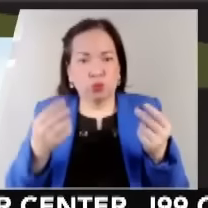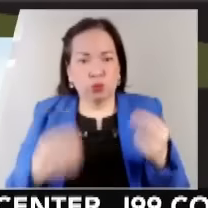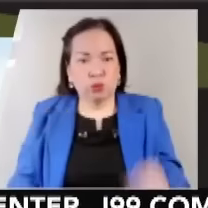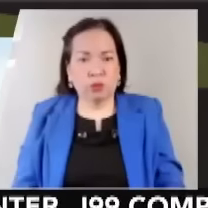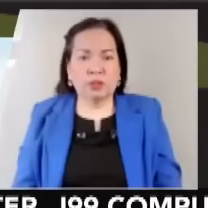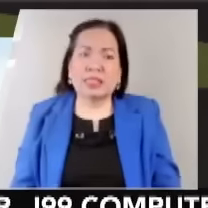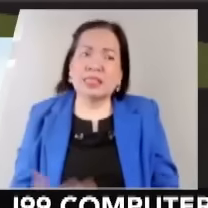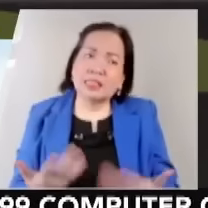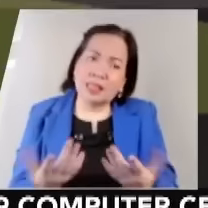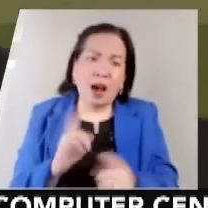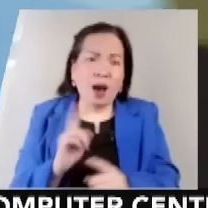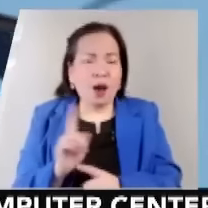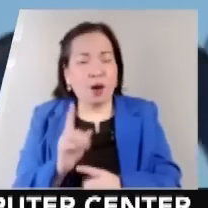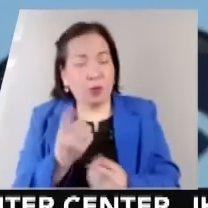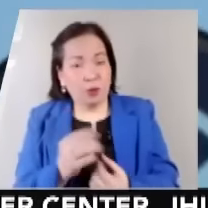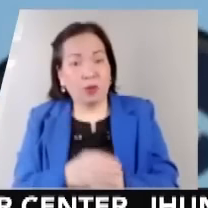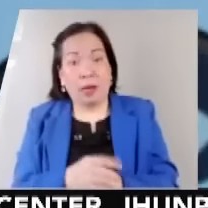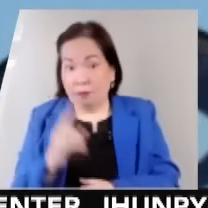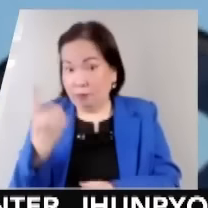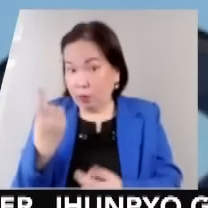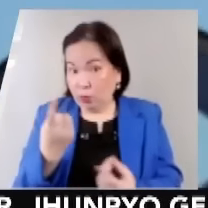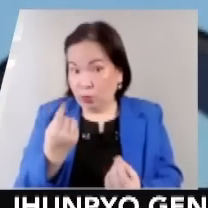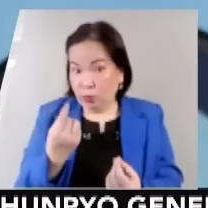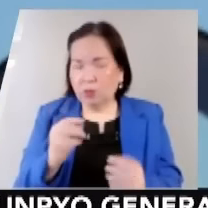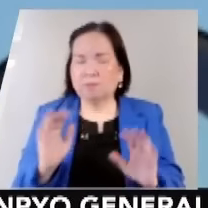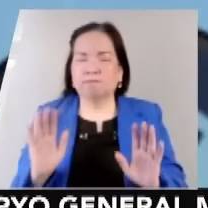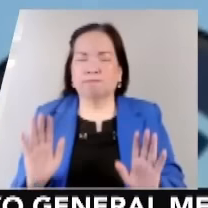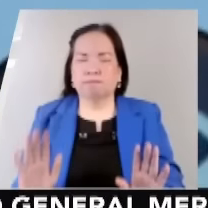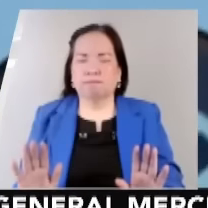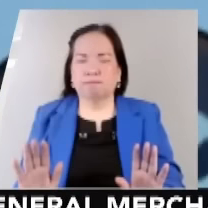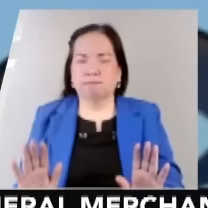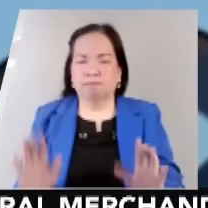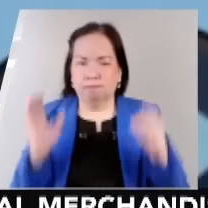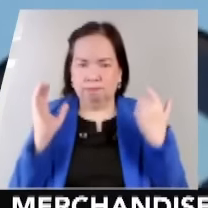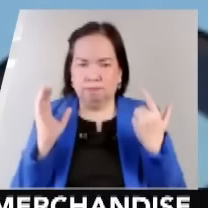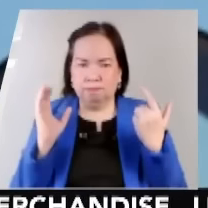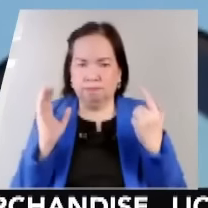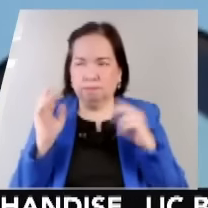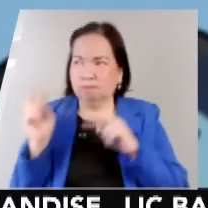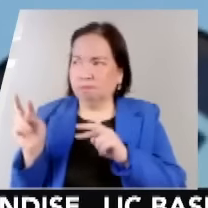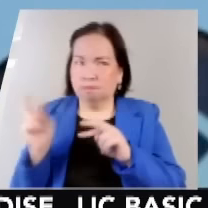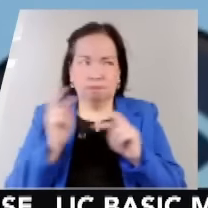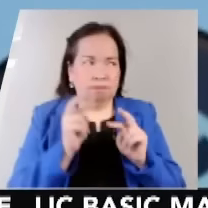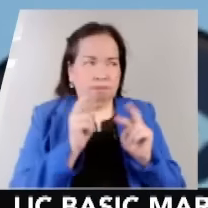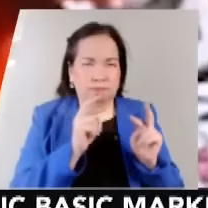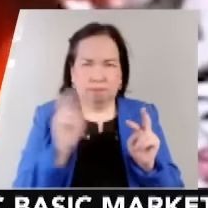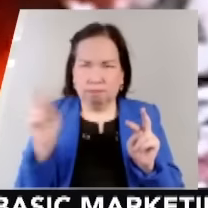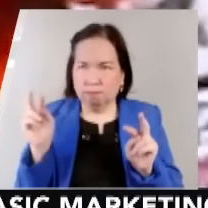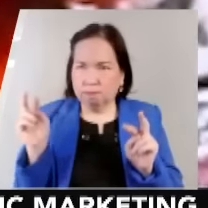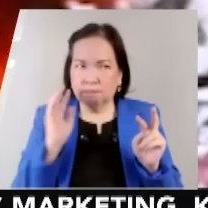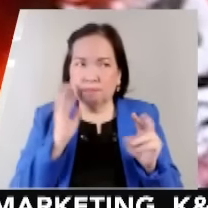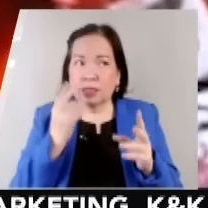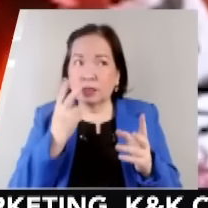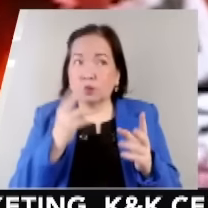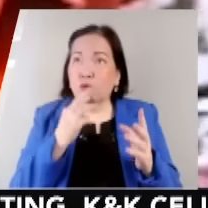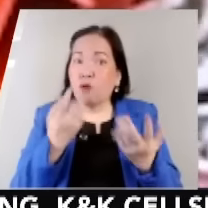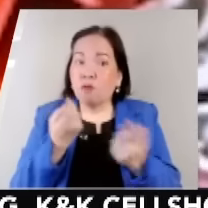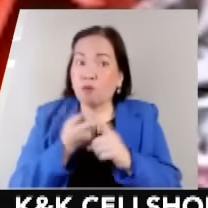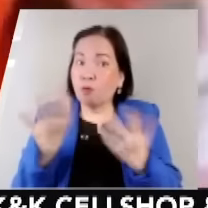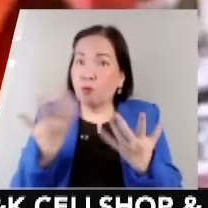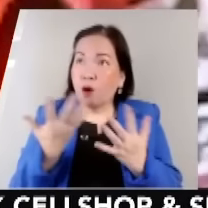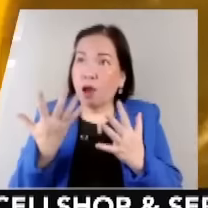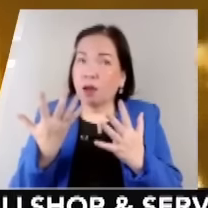ang unang kailangan gawin paraing kalmado at obserbahan ng paligid be observant kaagad tingnan mo kung saan yung flow ng water avoid mo kung saan